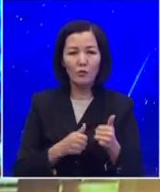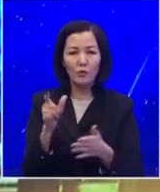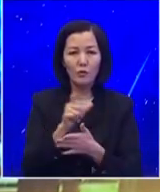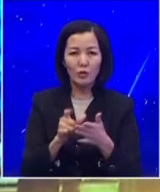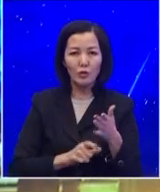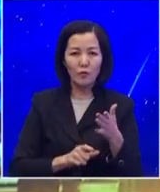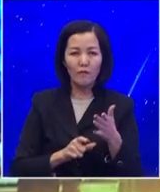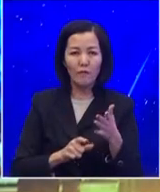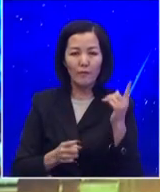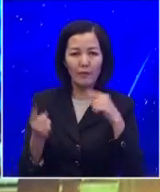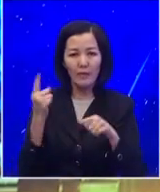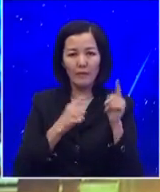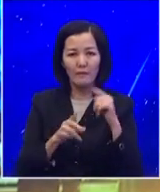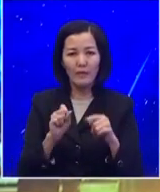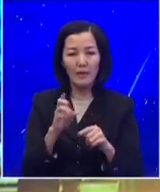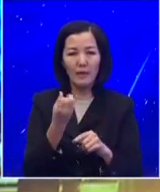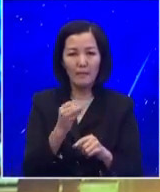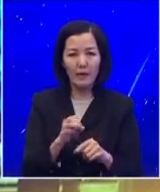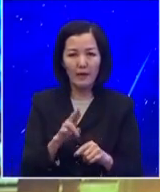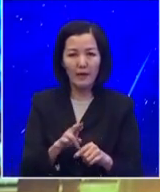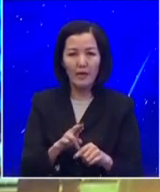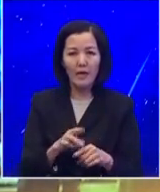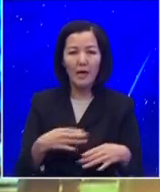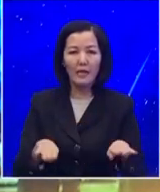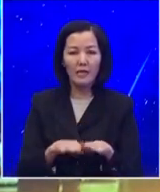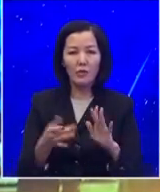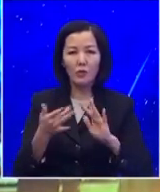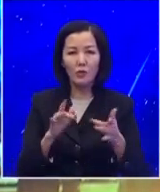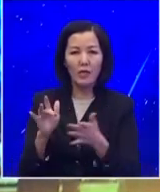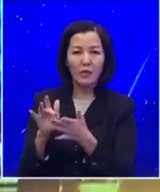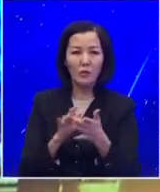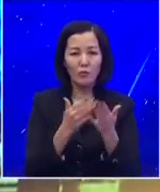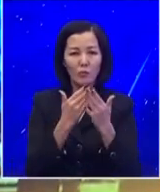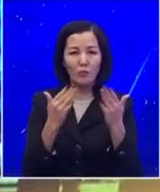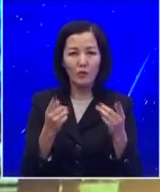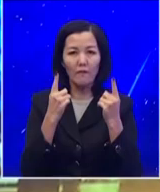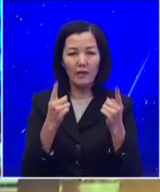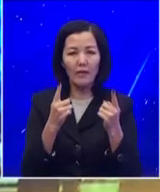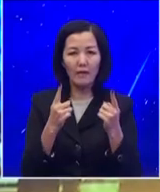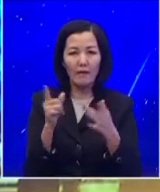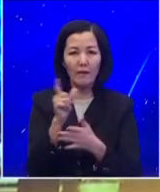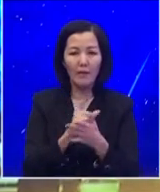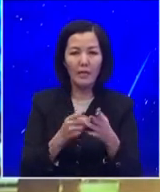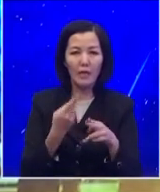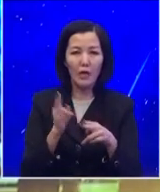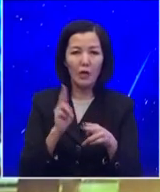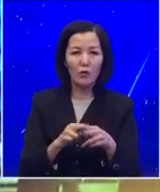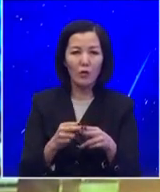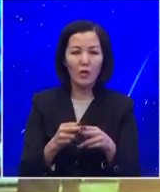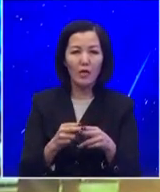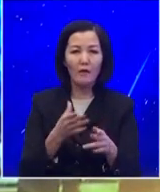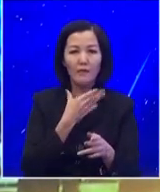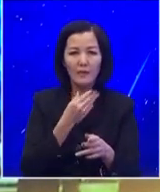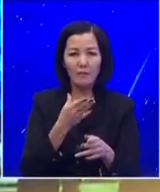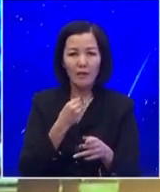конкурс чтецов по произведениям Абая Кунанбаева, а также онлайн-экскурсия по музею великого поэта, который находится